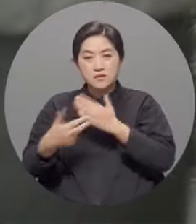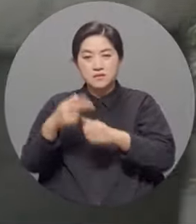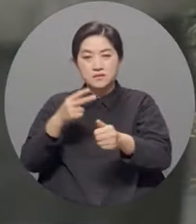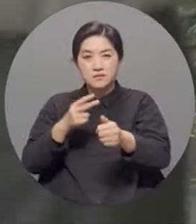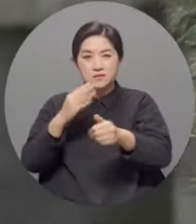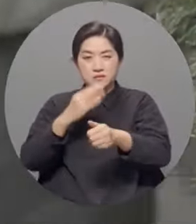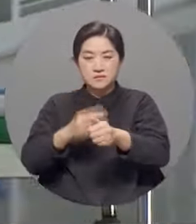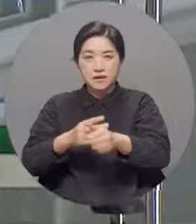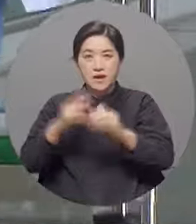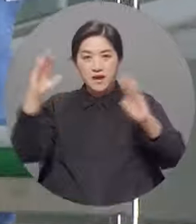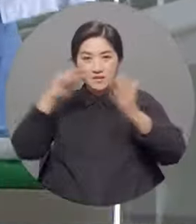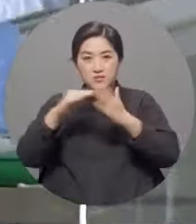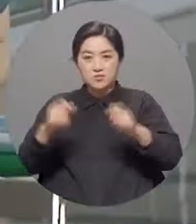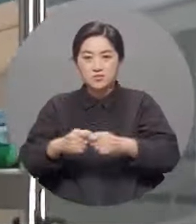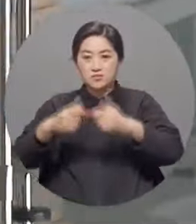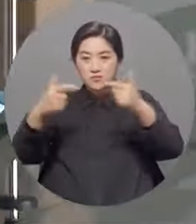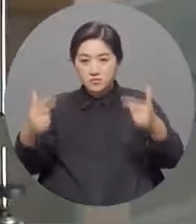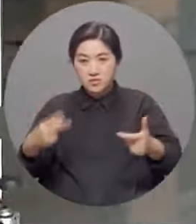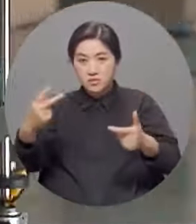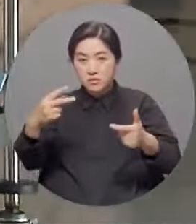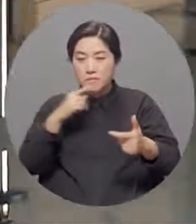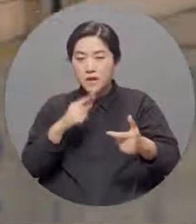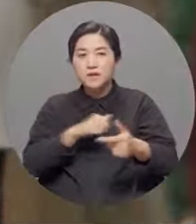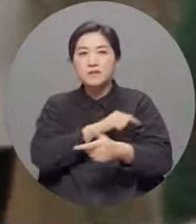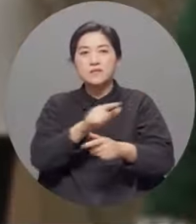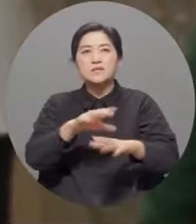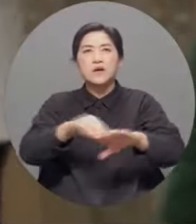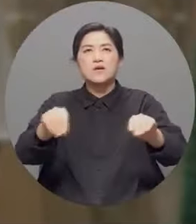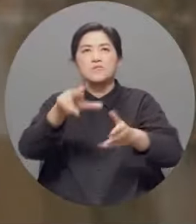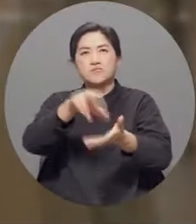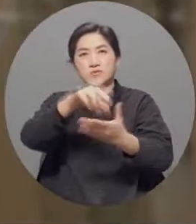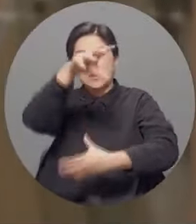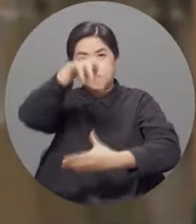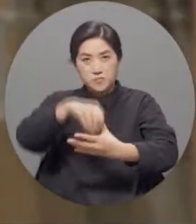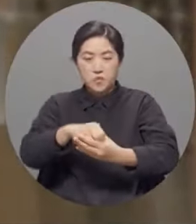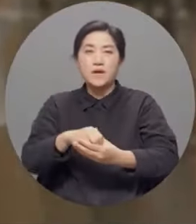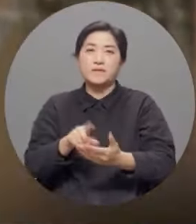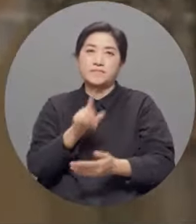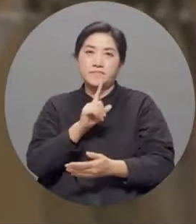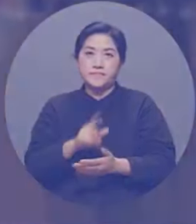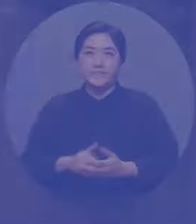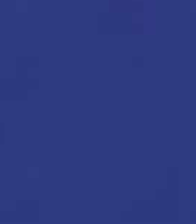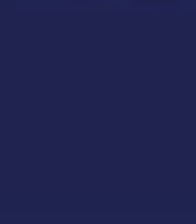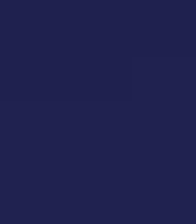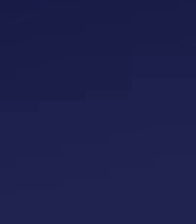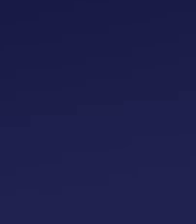2천 명이란 숫자에는 이런 숙제가 포함돼 있습니다. MBC 뉴스 박수희입니다.